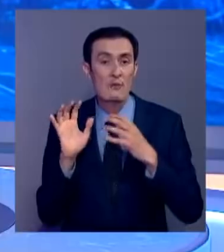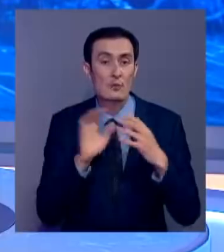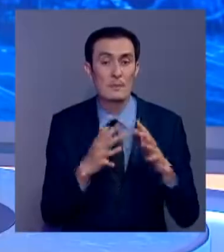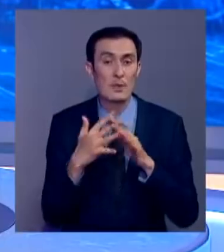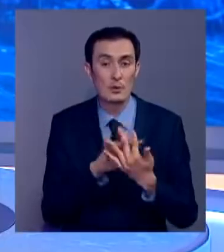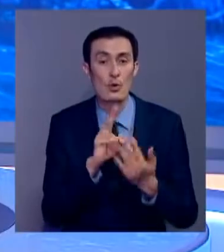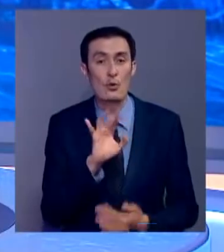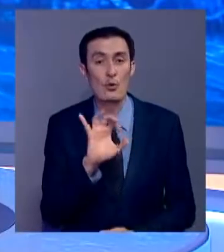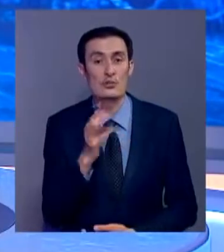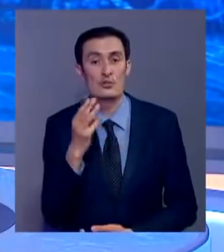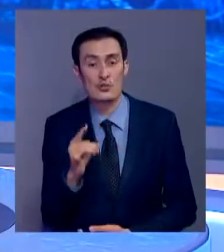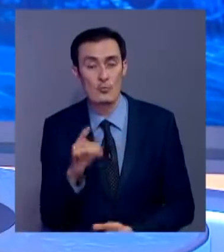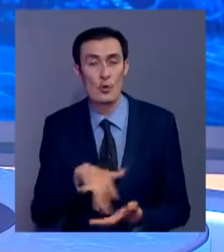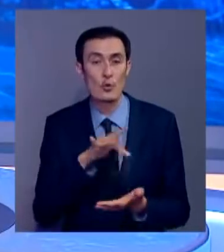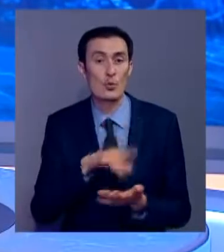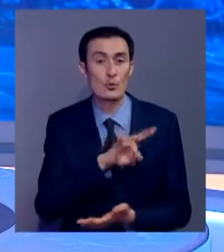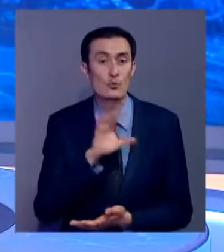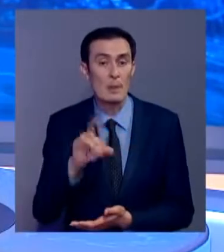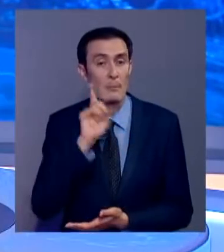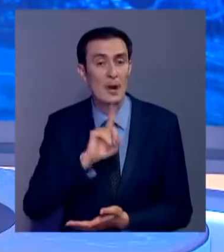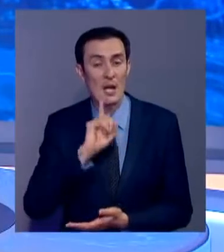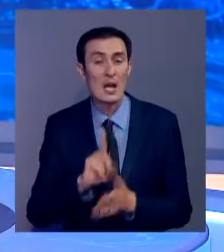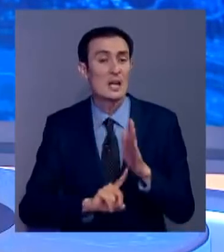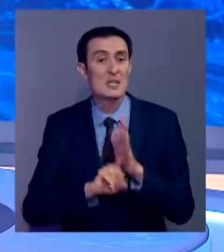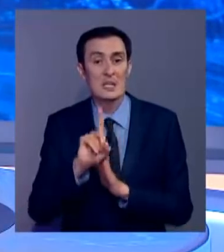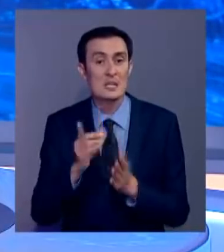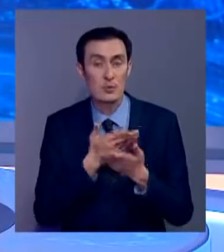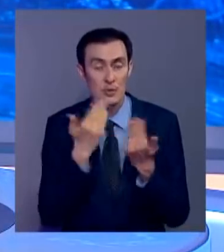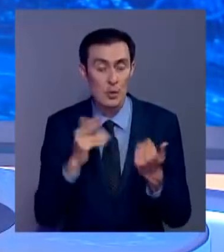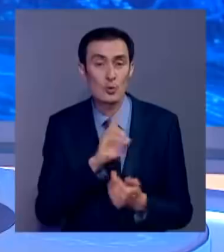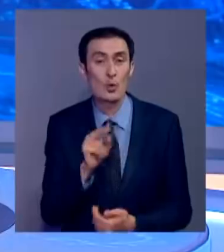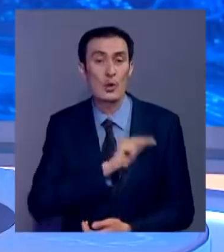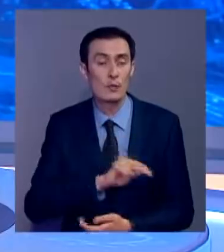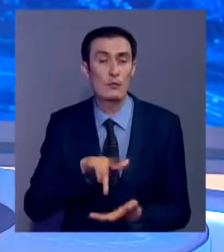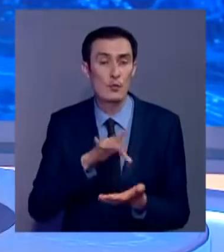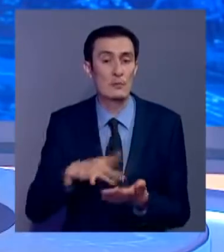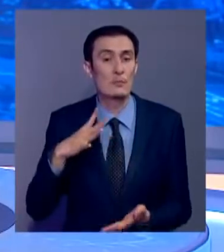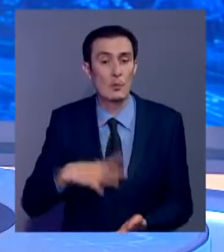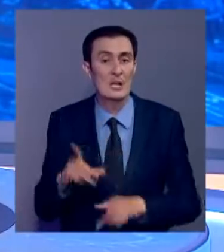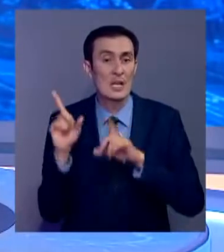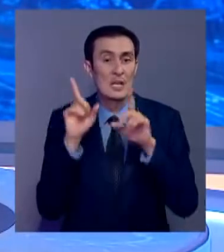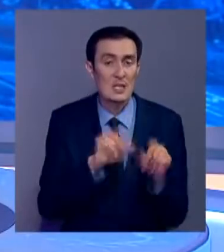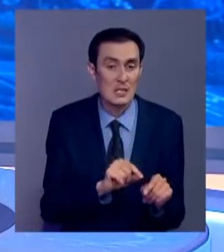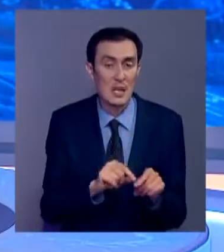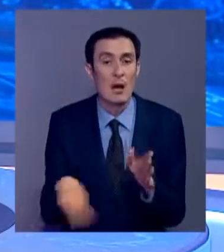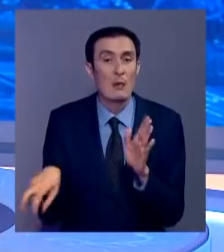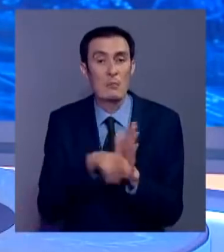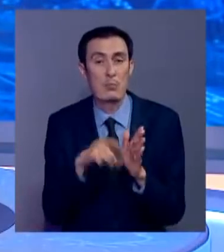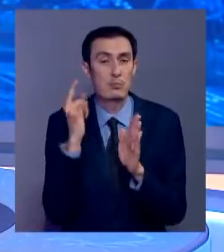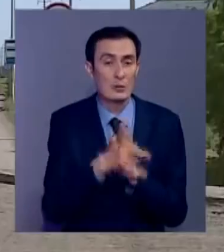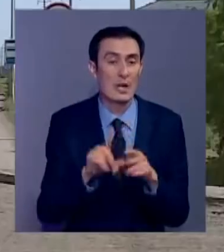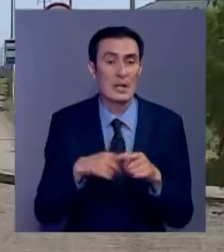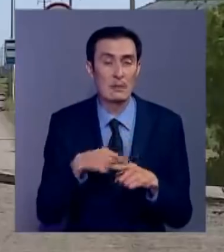из поселка Куши в Нур-Султан пока не запустили. Тем, кто работает в городе, приходится добираться на попутках или